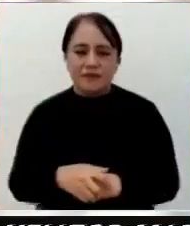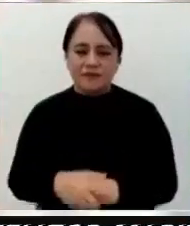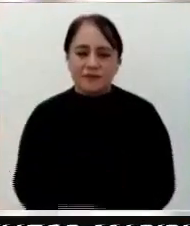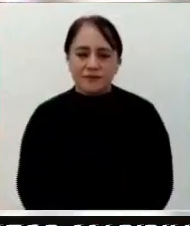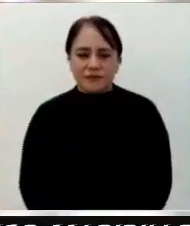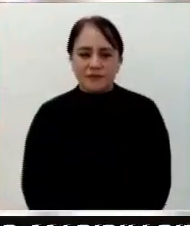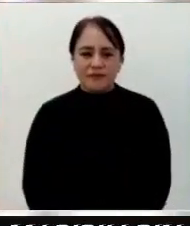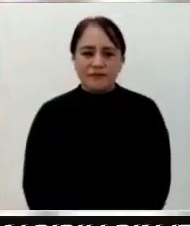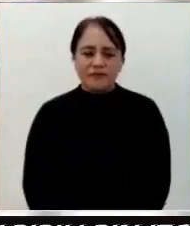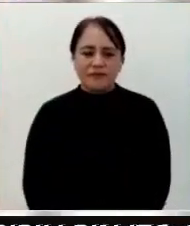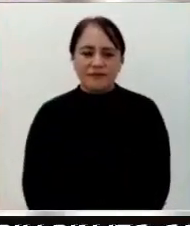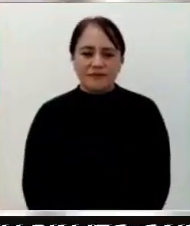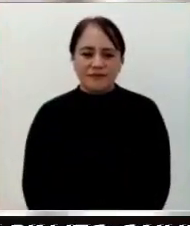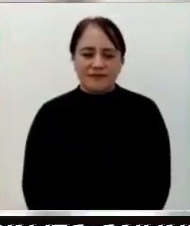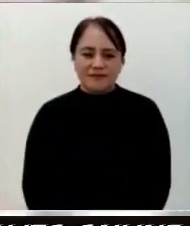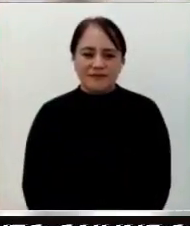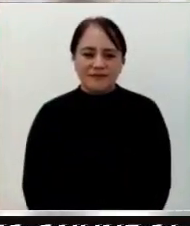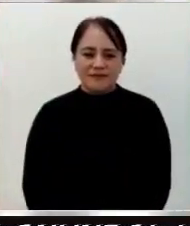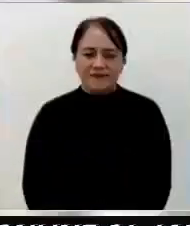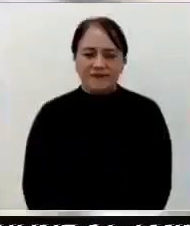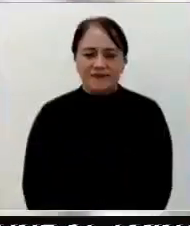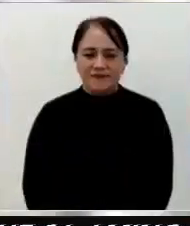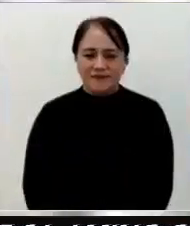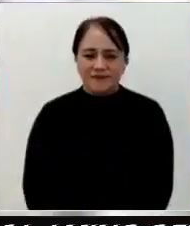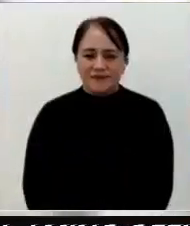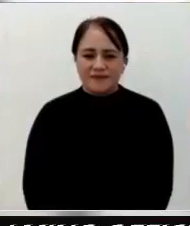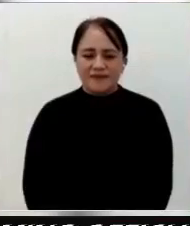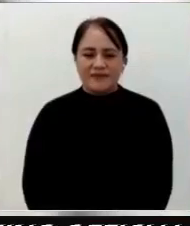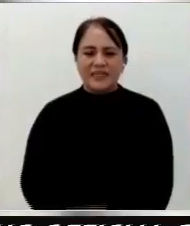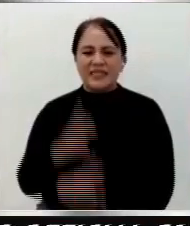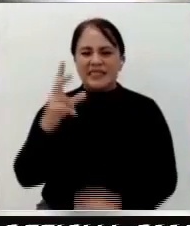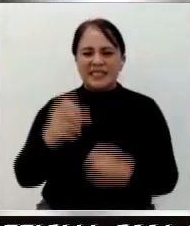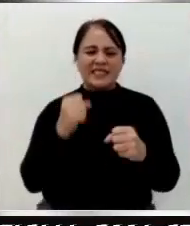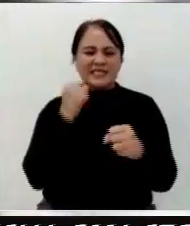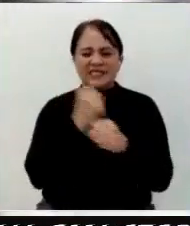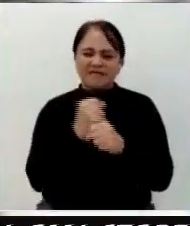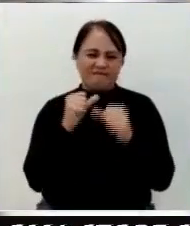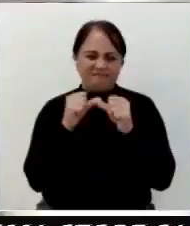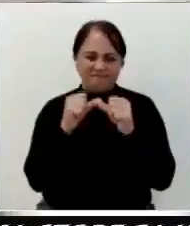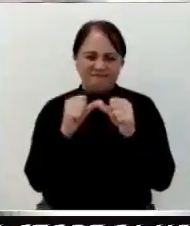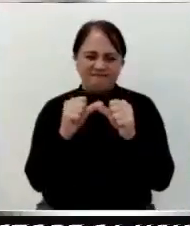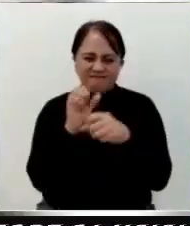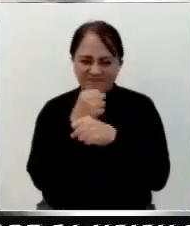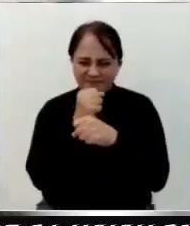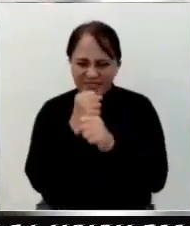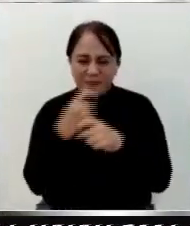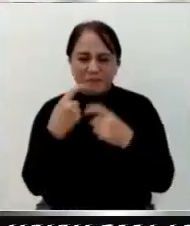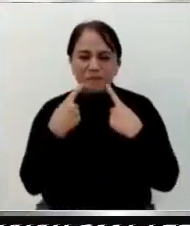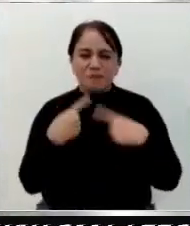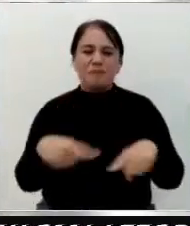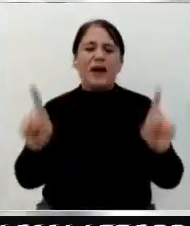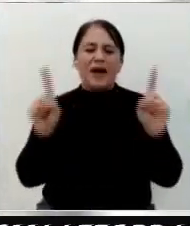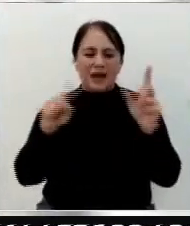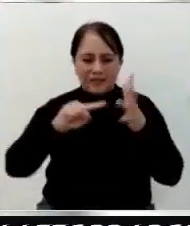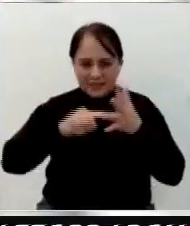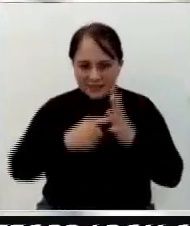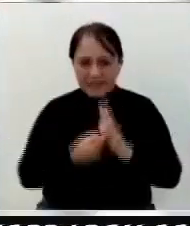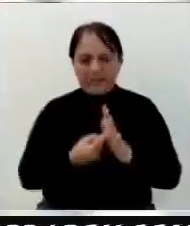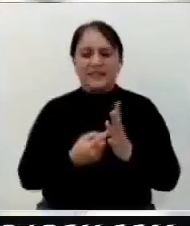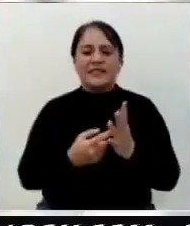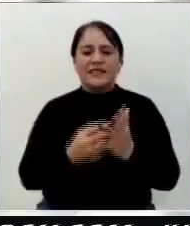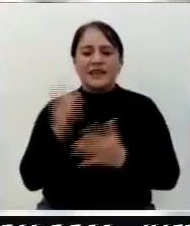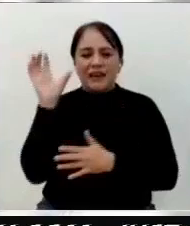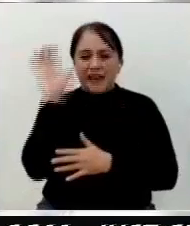carampel 3 years in the making and finally Magsisimula na ang paghahanap sa mahiwagang isla ng